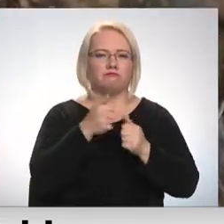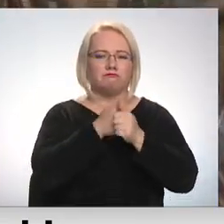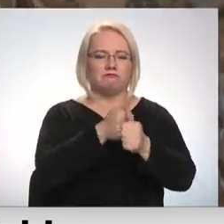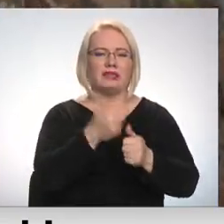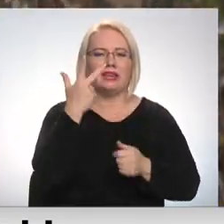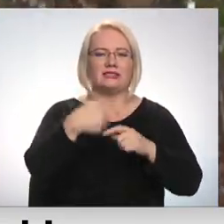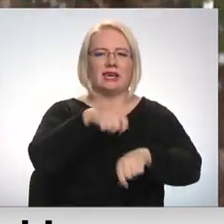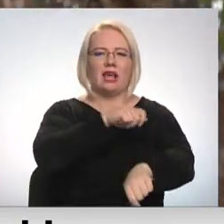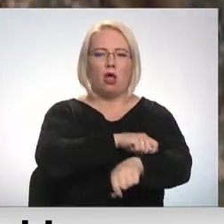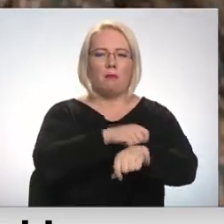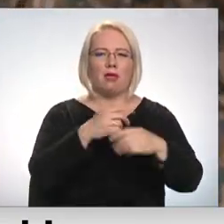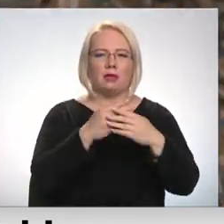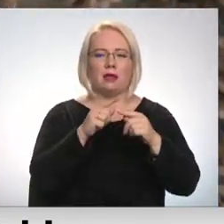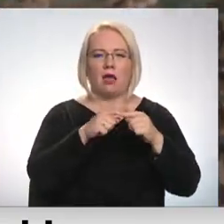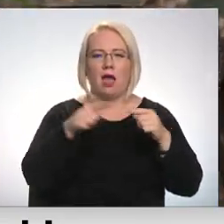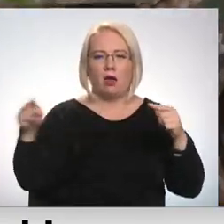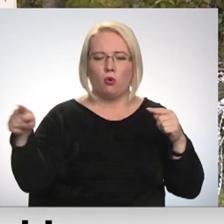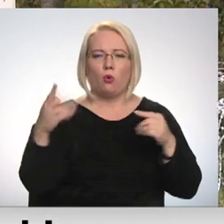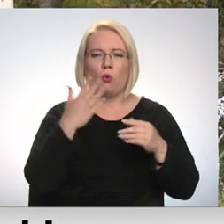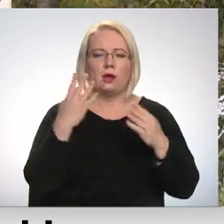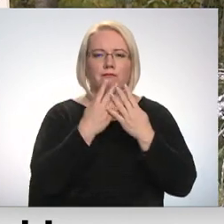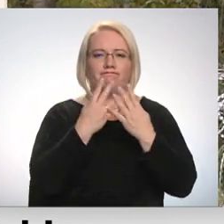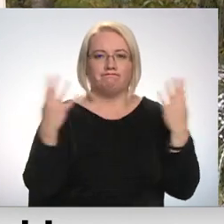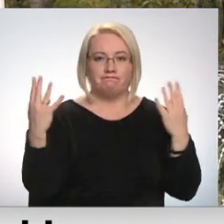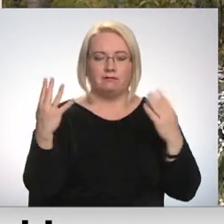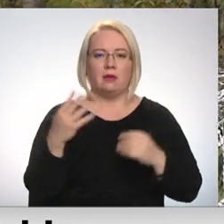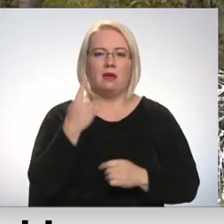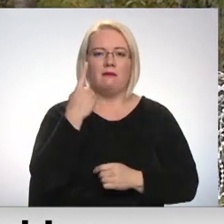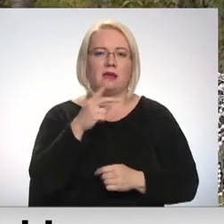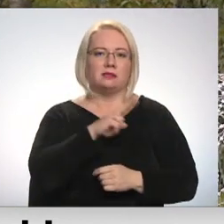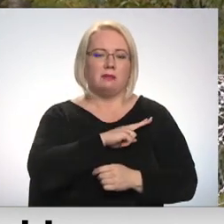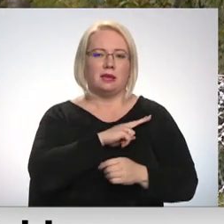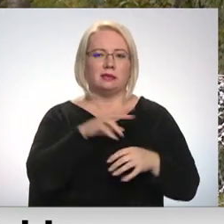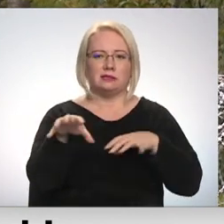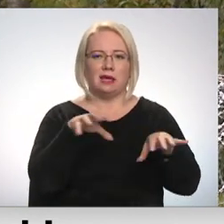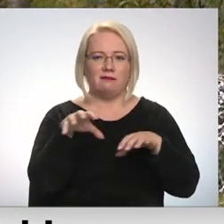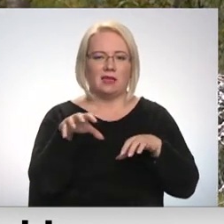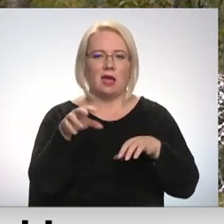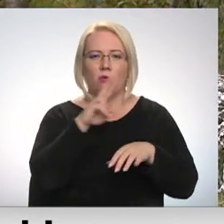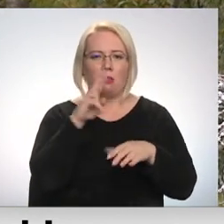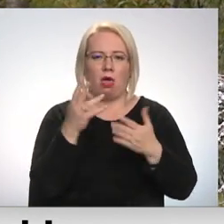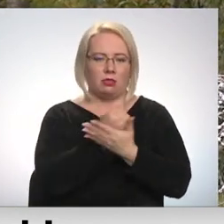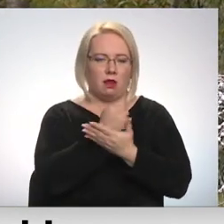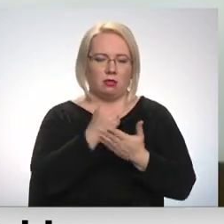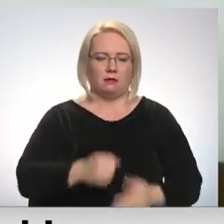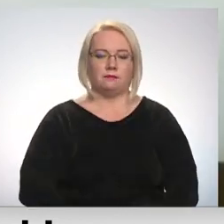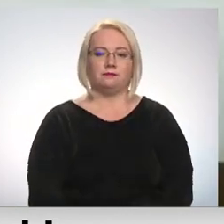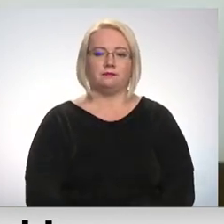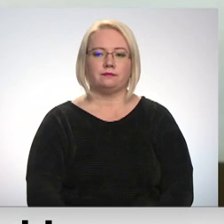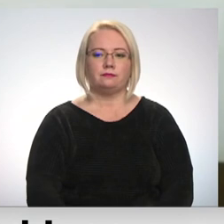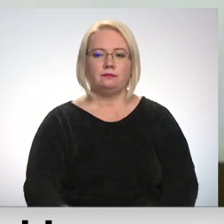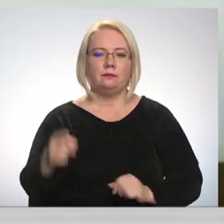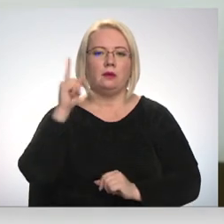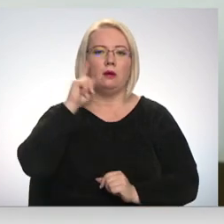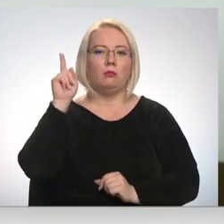robežas posmu, kurā izvietots dzeloņu stieples žogs. Neviens bojā gājis dzīvnieks šodien netika atrasts. Protams,